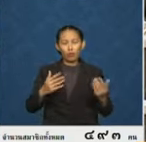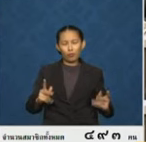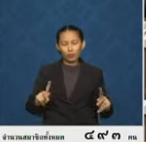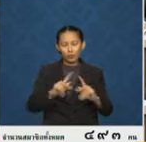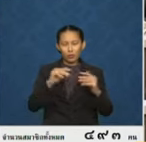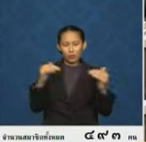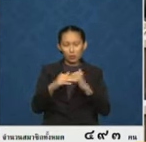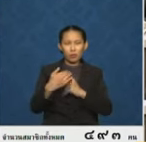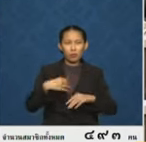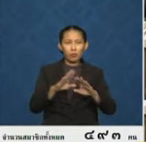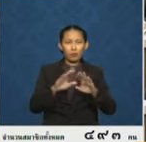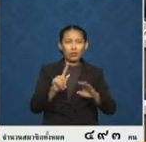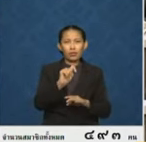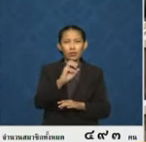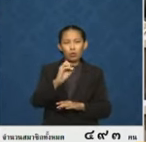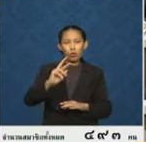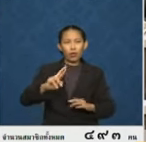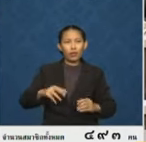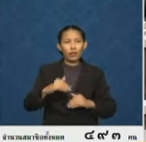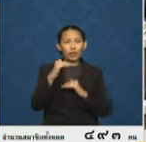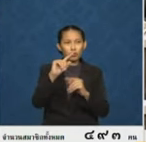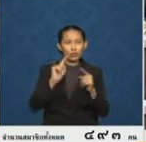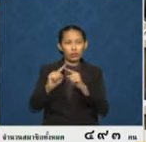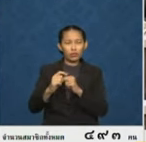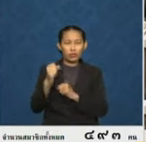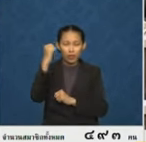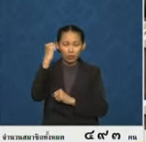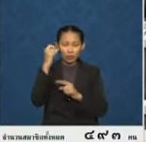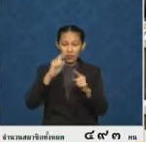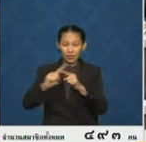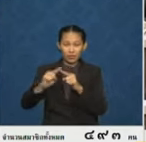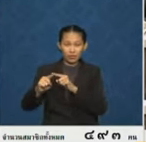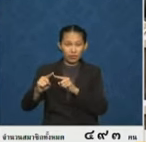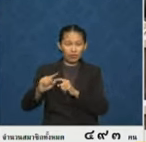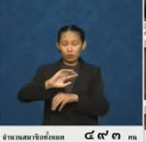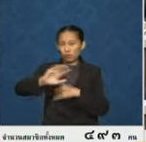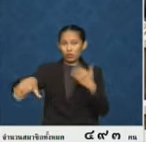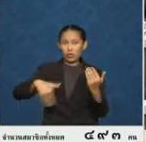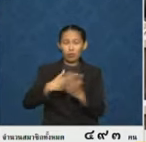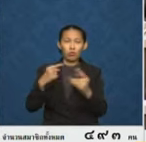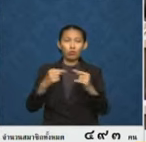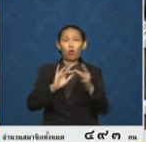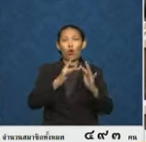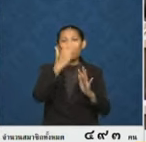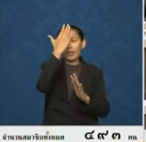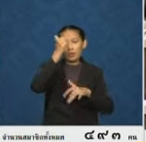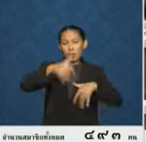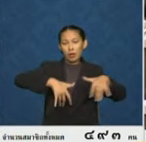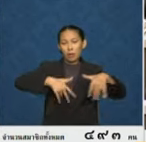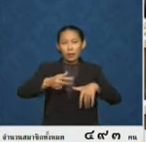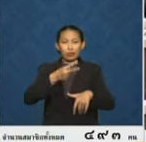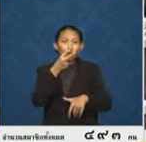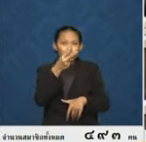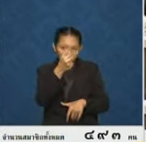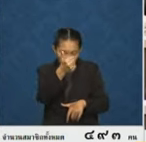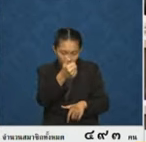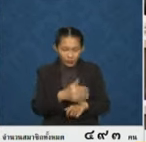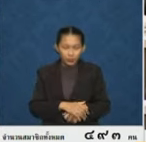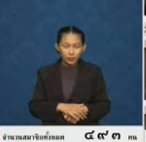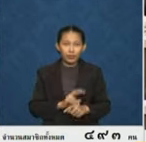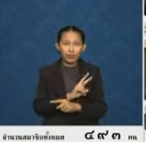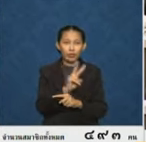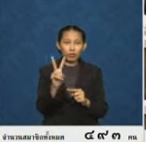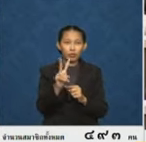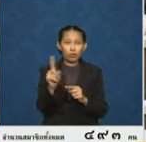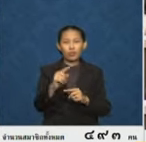มูลการเดินรถและ Tข้อกำหนดจำนวนเที่ยวขั้นต่ำของรถเมล์ทุกสายทางออนไลน์เพื่อให้ประสาธารณชนสามารถเข้าตรวจสอบได้ครับ 2